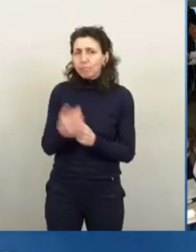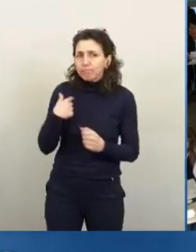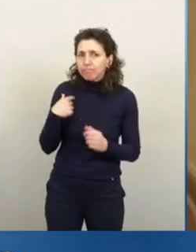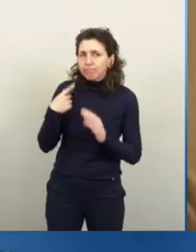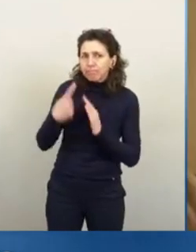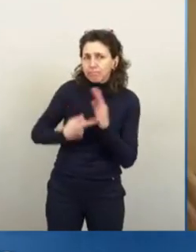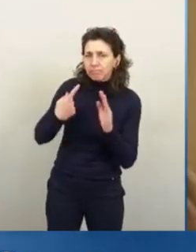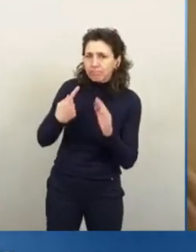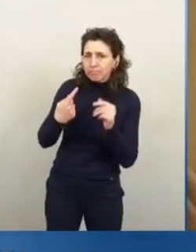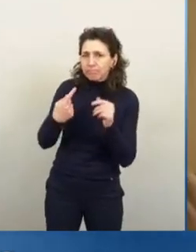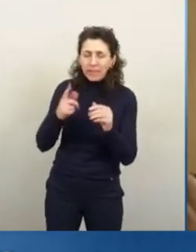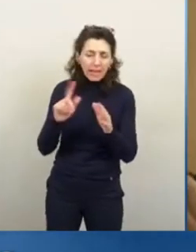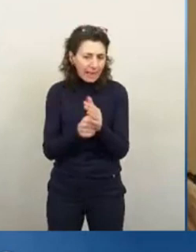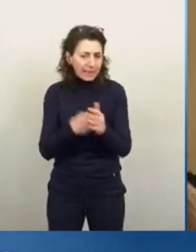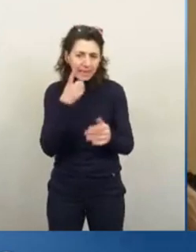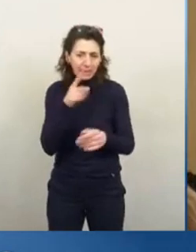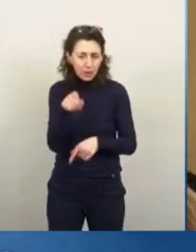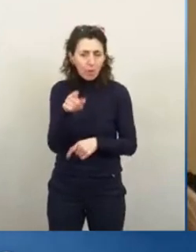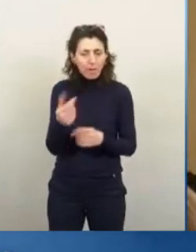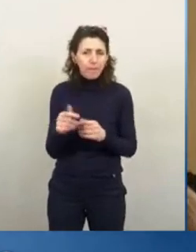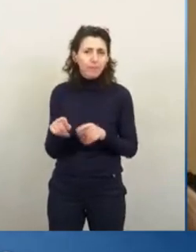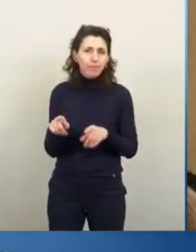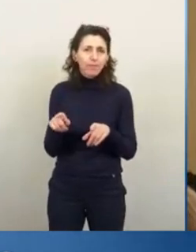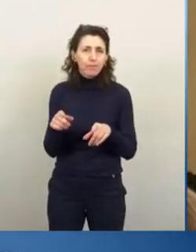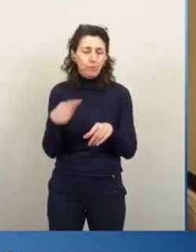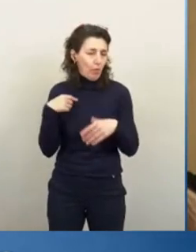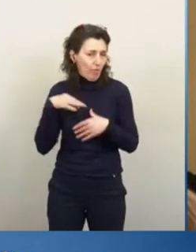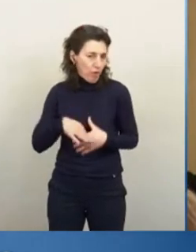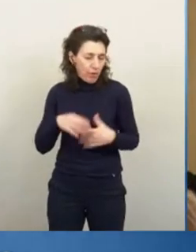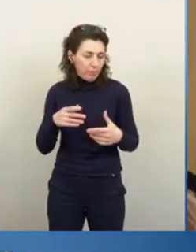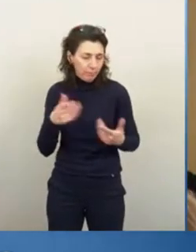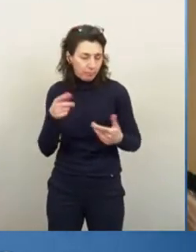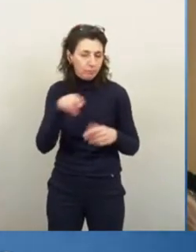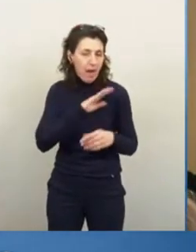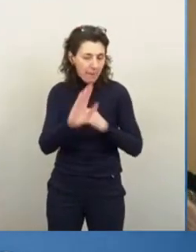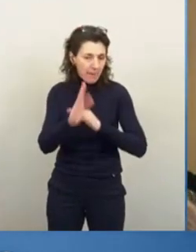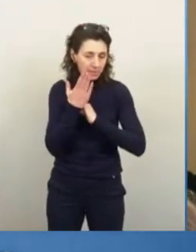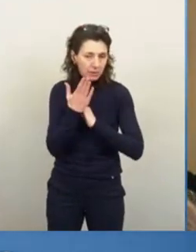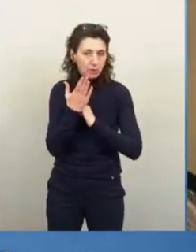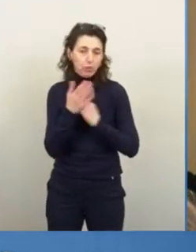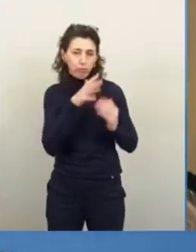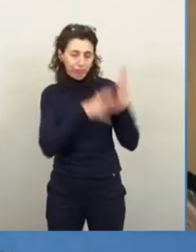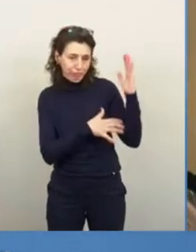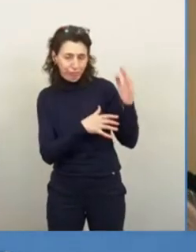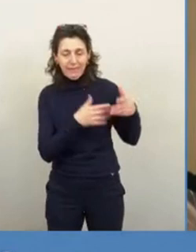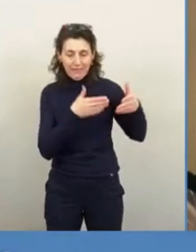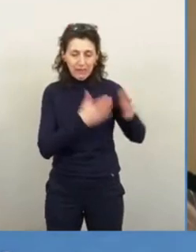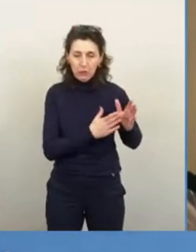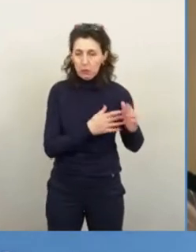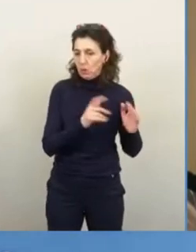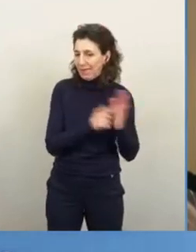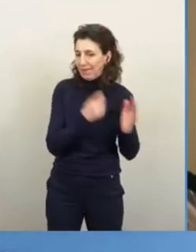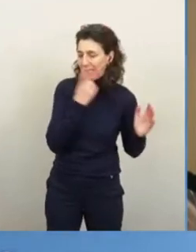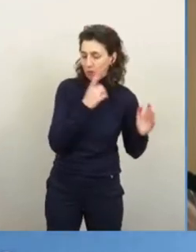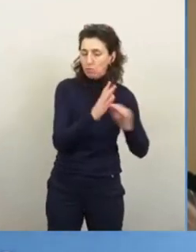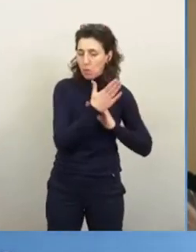fait voter enfin vous nous aviez présenté le rendu hack de décembre et vous aviez on s'est aperçu